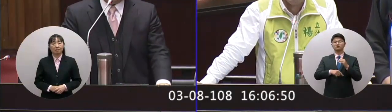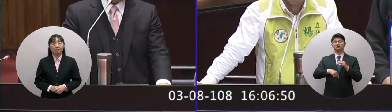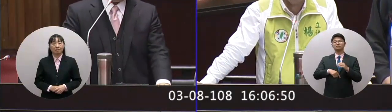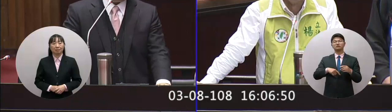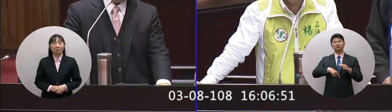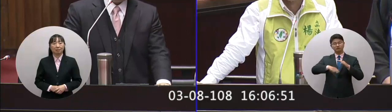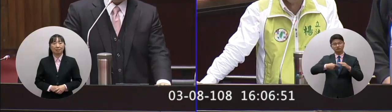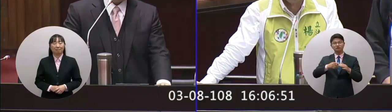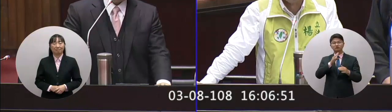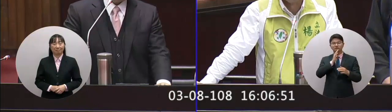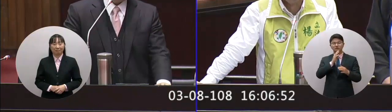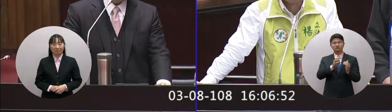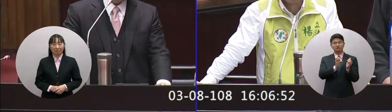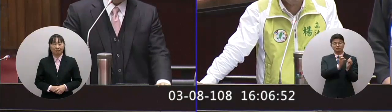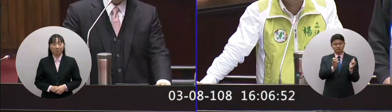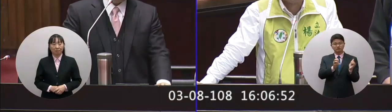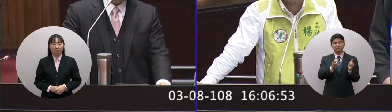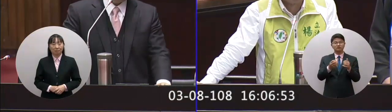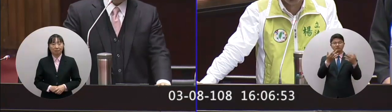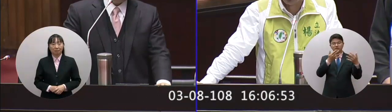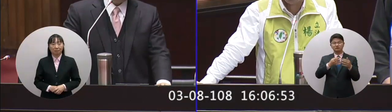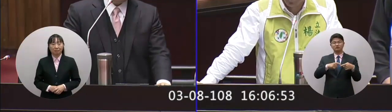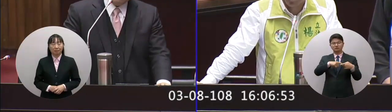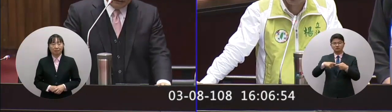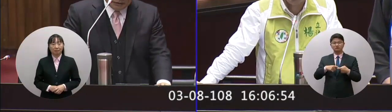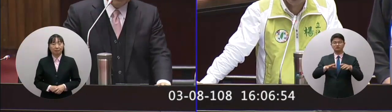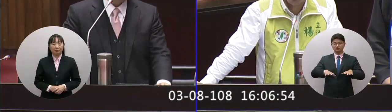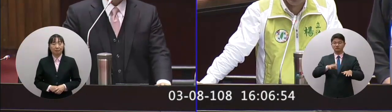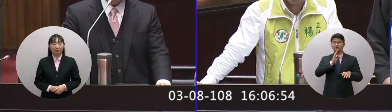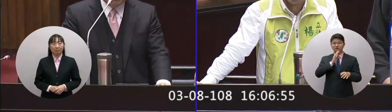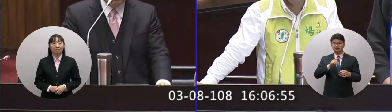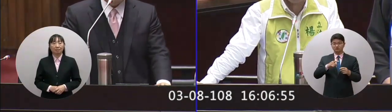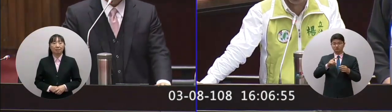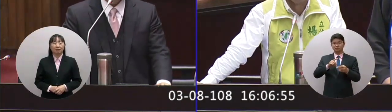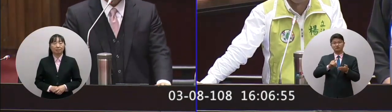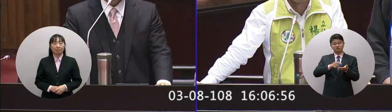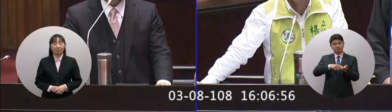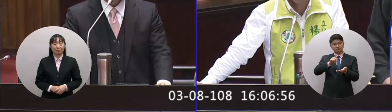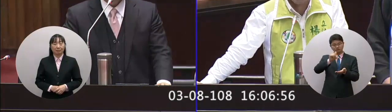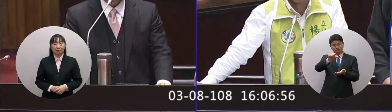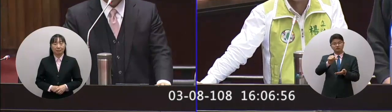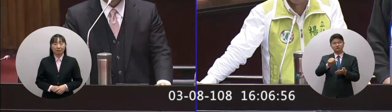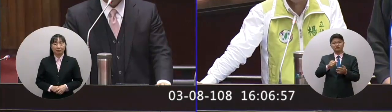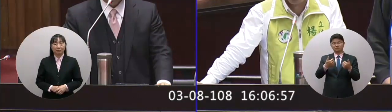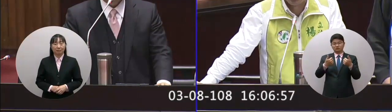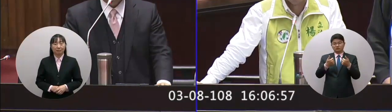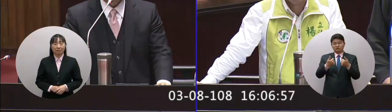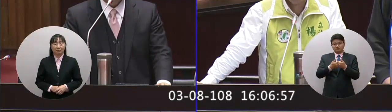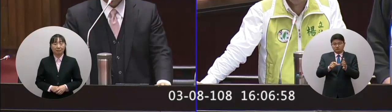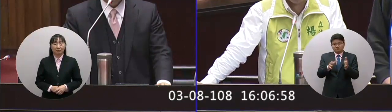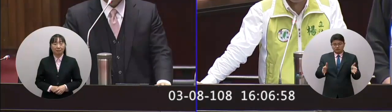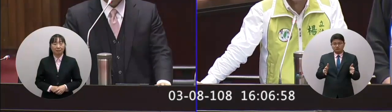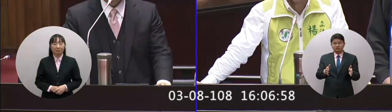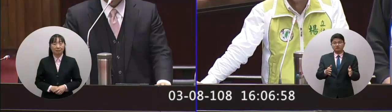盟。这个已经是第15个会期了，啊，这一次首次啊，三个缺一